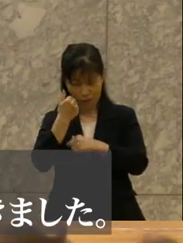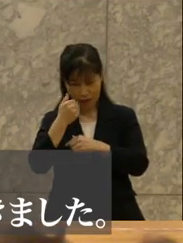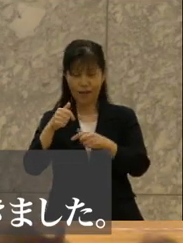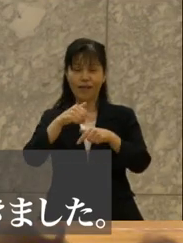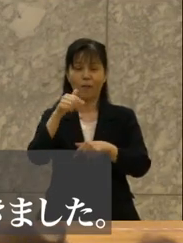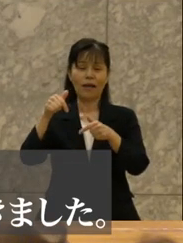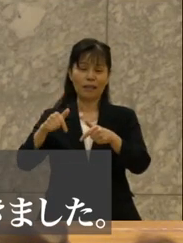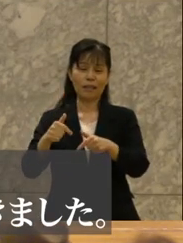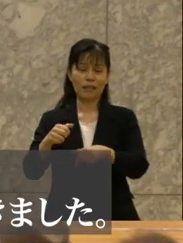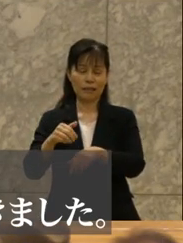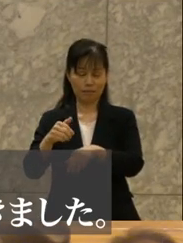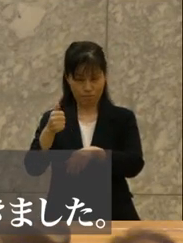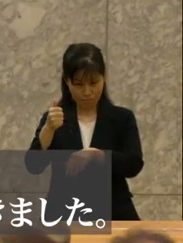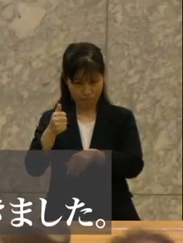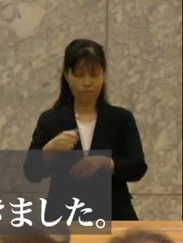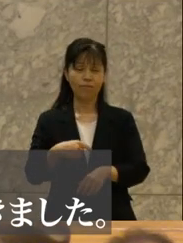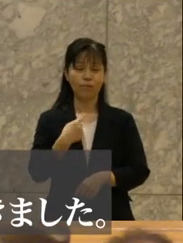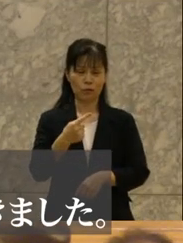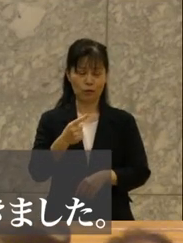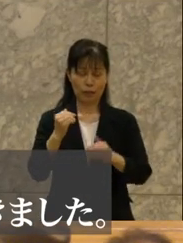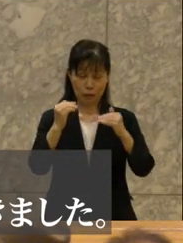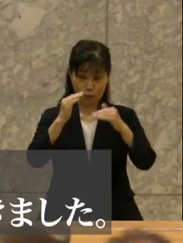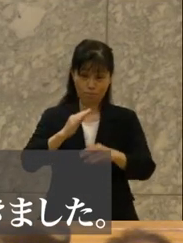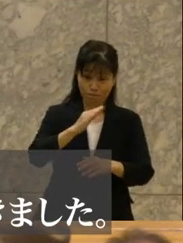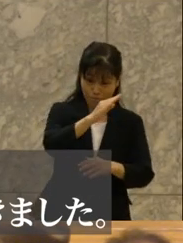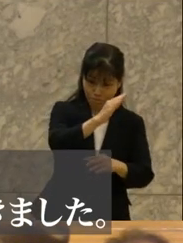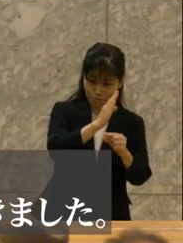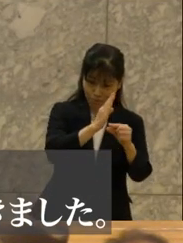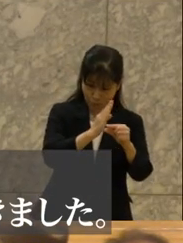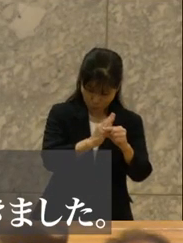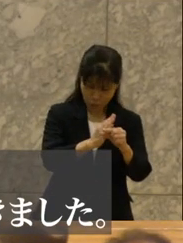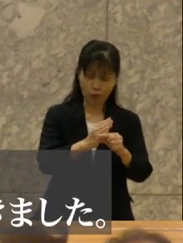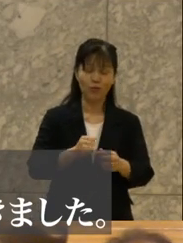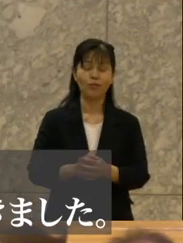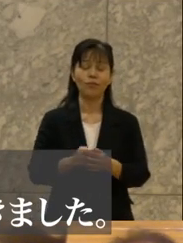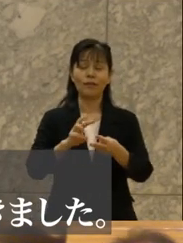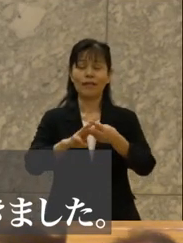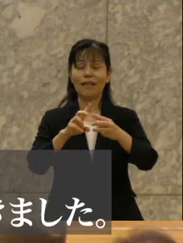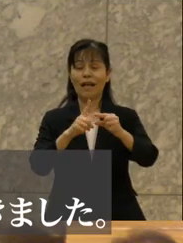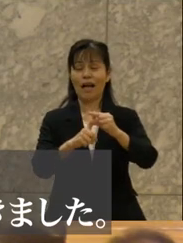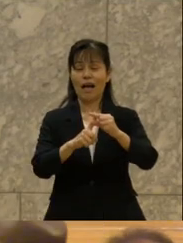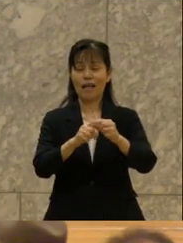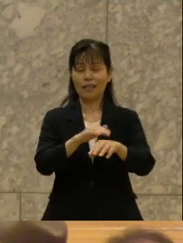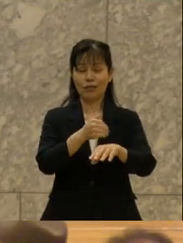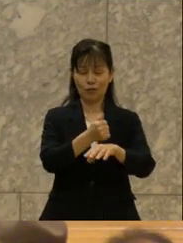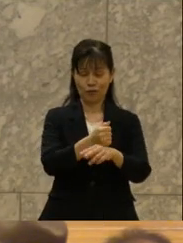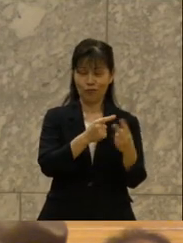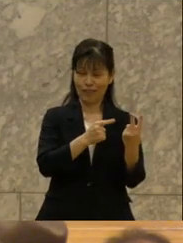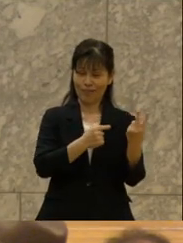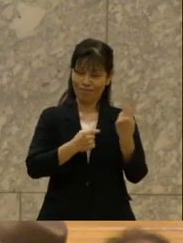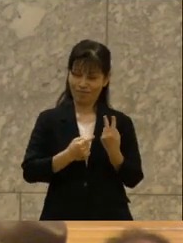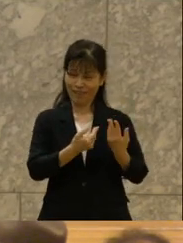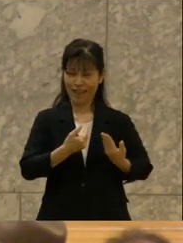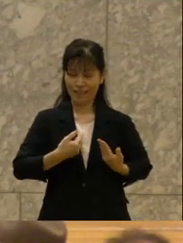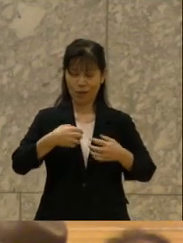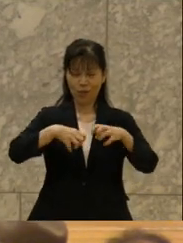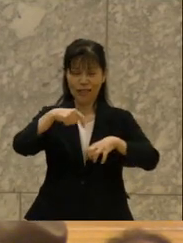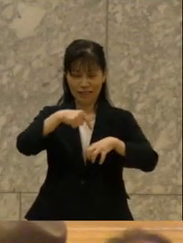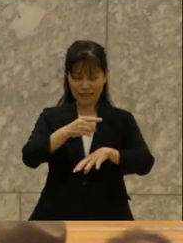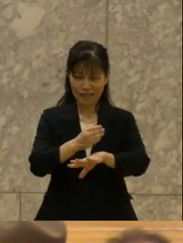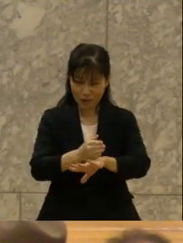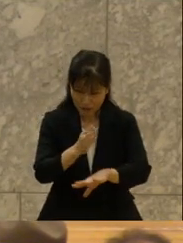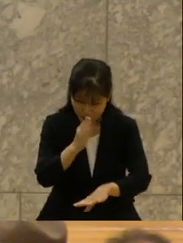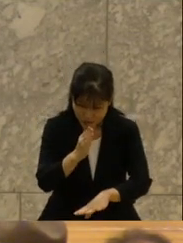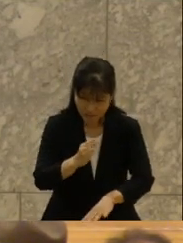今成長曲線がもう著しく止まらない田中希選手にお越しいただきました大変お忙しい中ありがとうございます